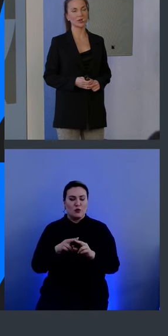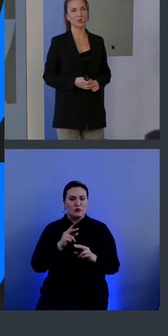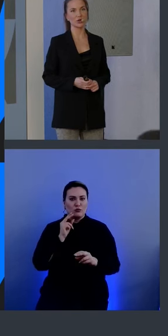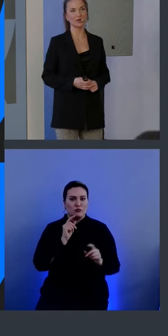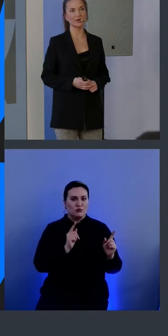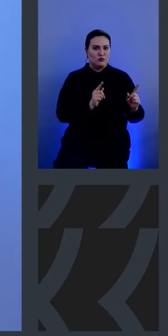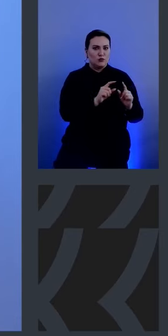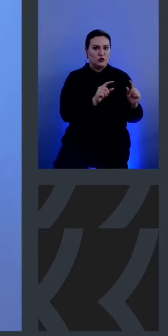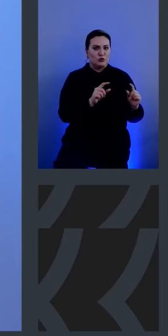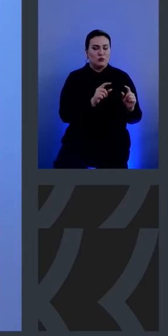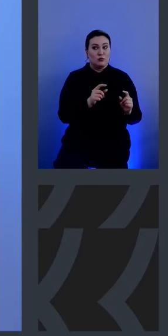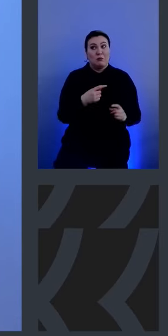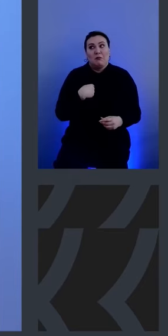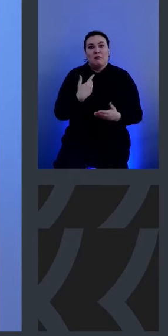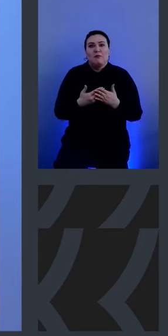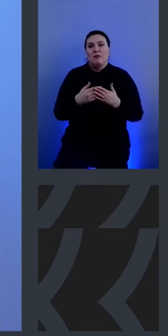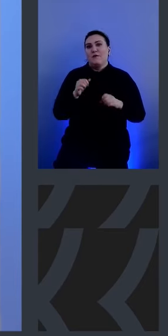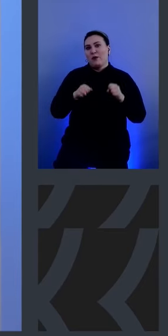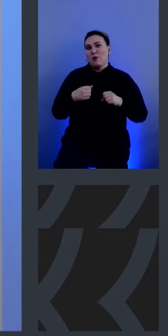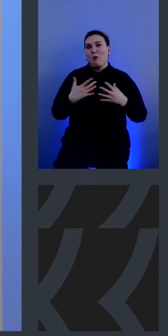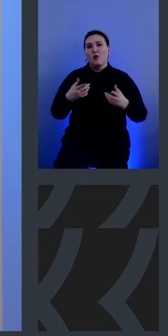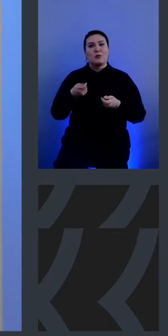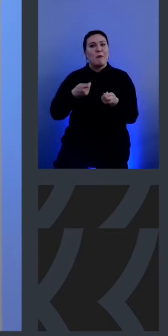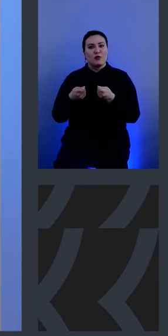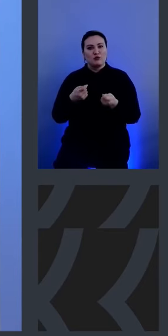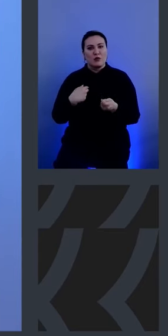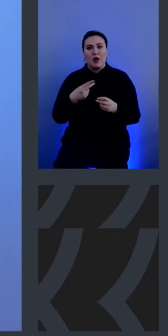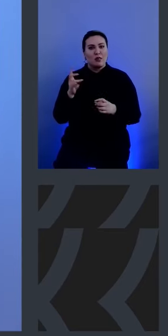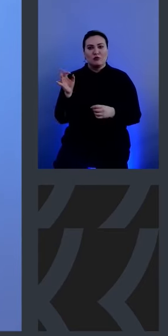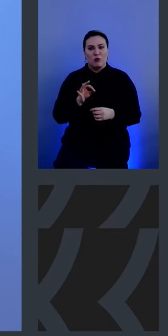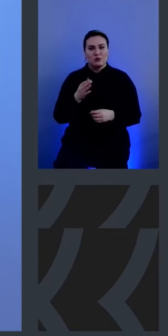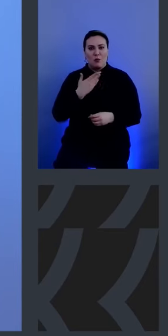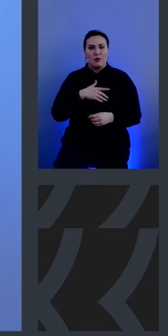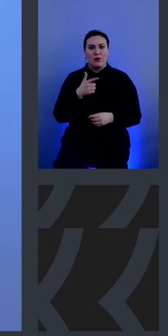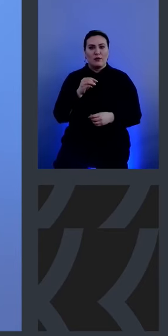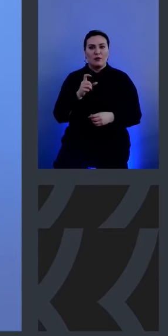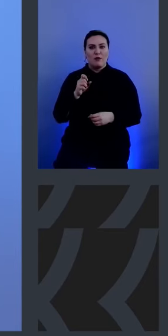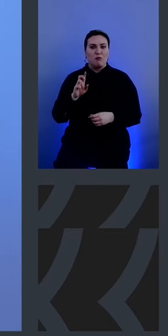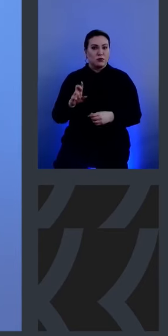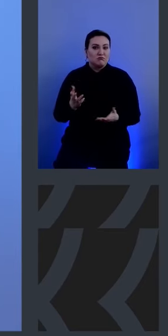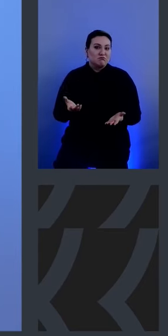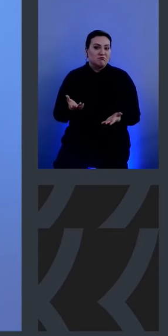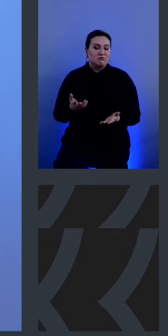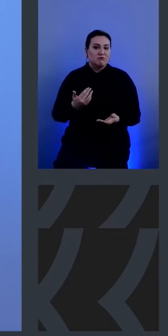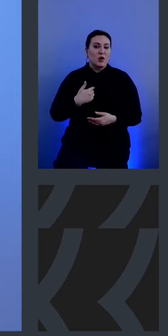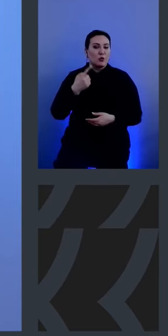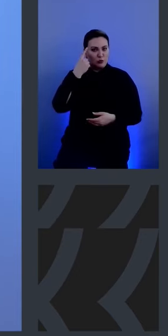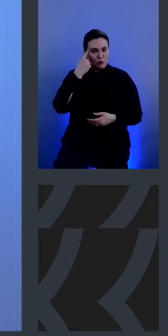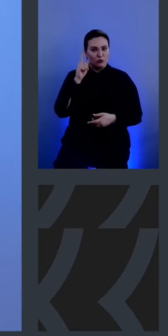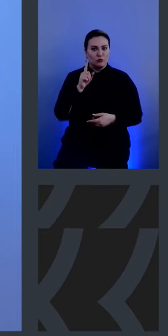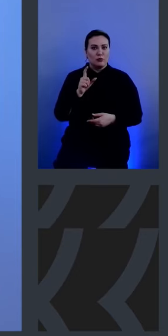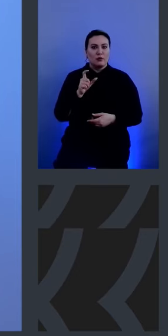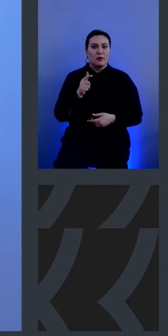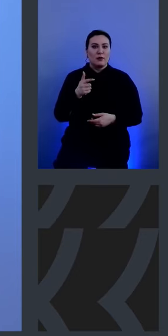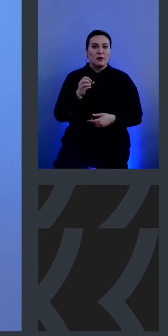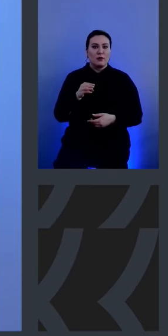вводишь? Возможно. Я просто больше менеджер, не частый пользователь GitHub. Я думаю, что GitHub